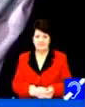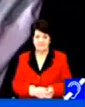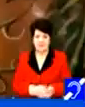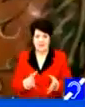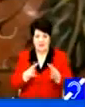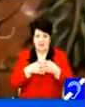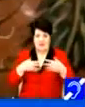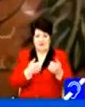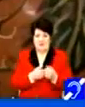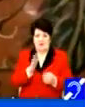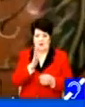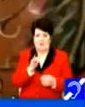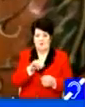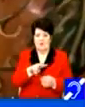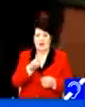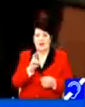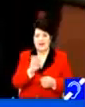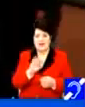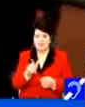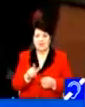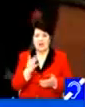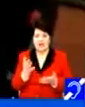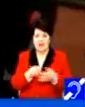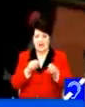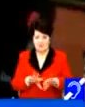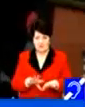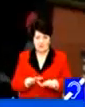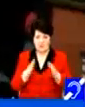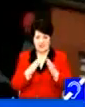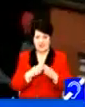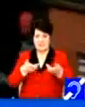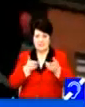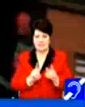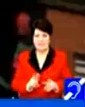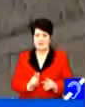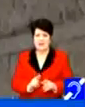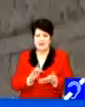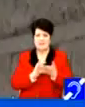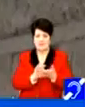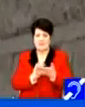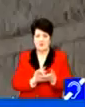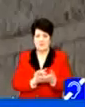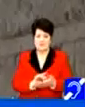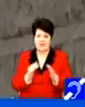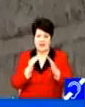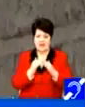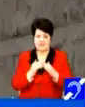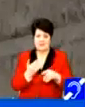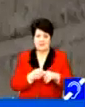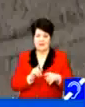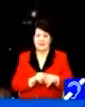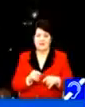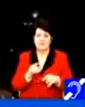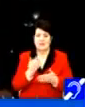O familie din Vulcănești, sudul Republicii Moldova, a reușit să-și transforme casa într-o adevărată atracție turistică. Aici oaspeții sunt întâmpinați cu